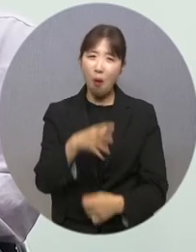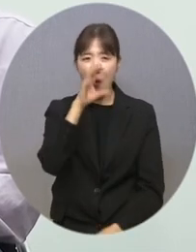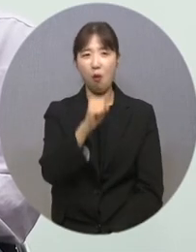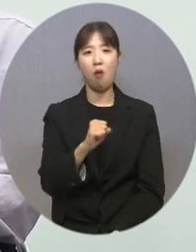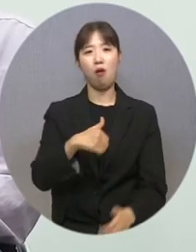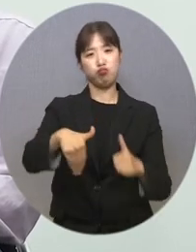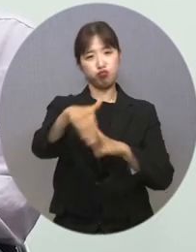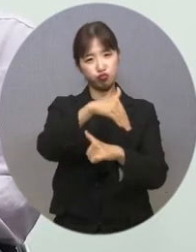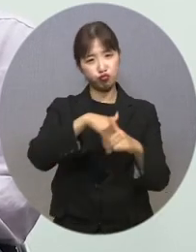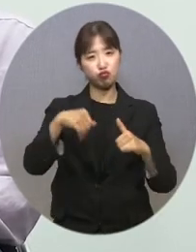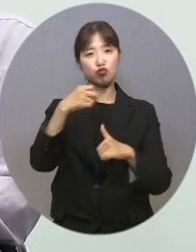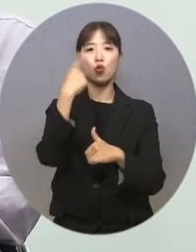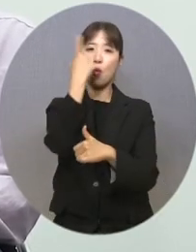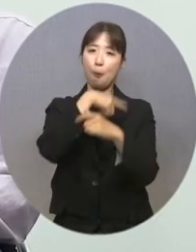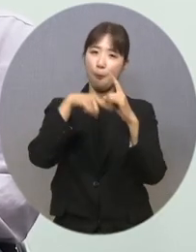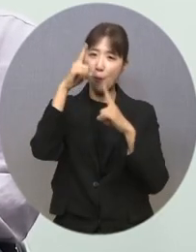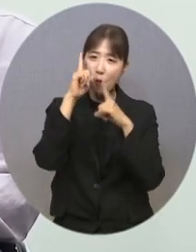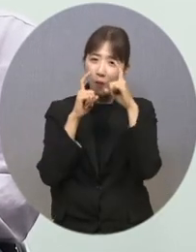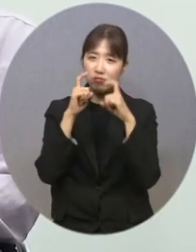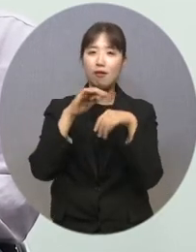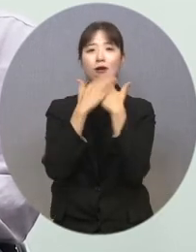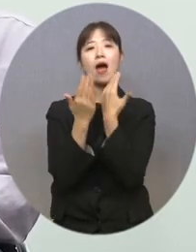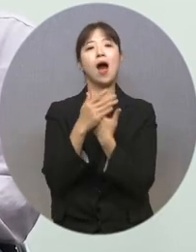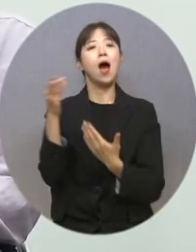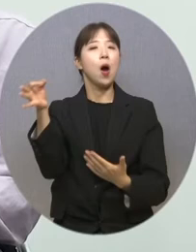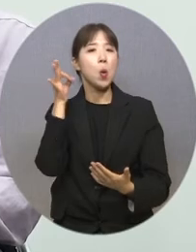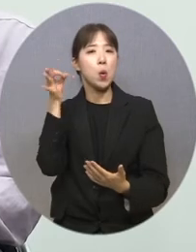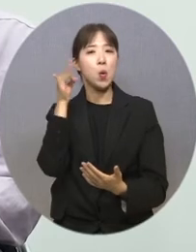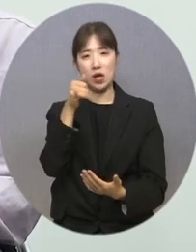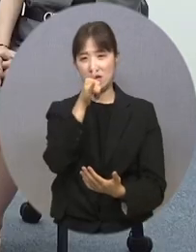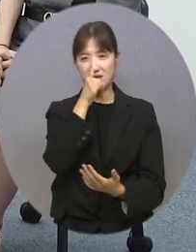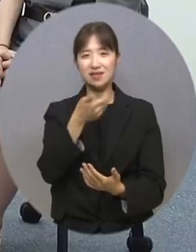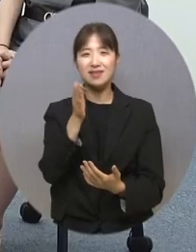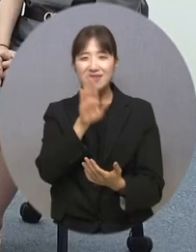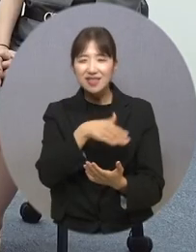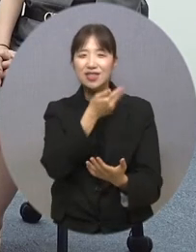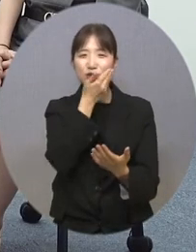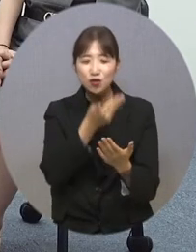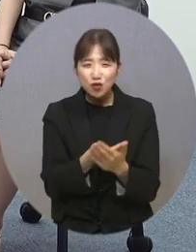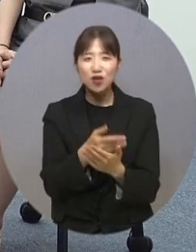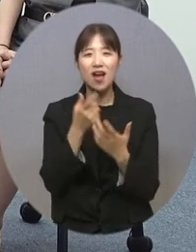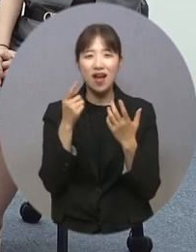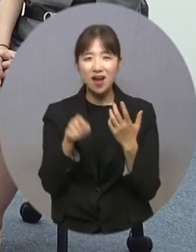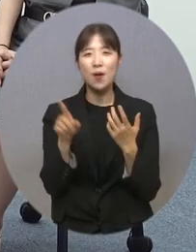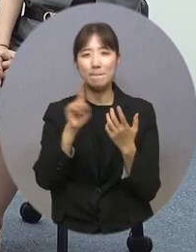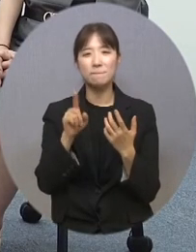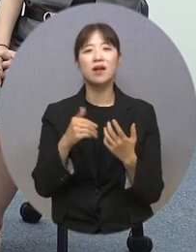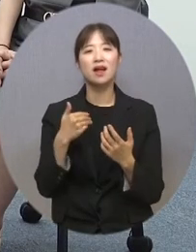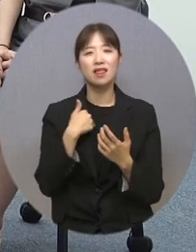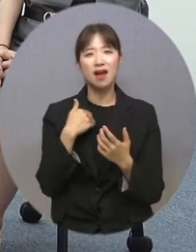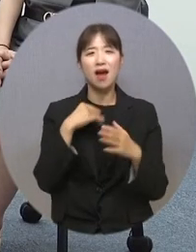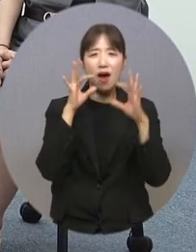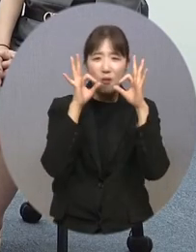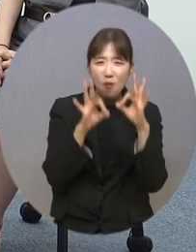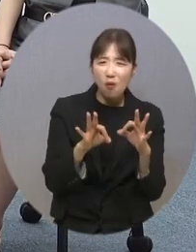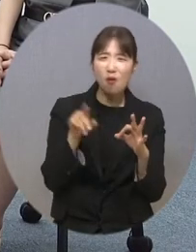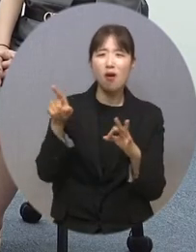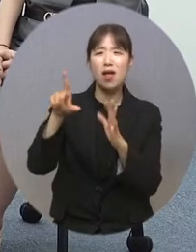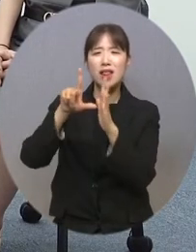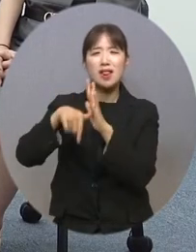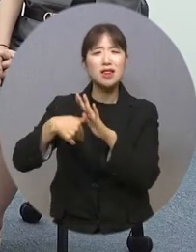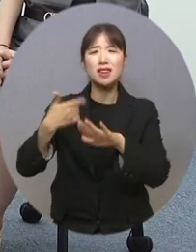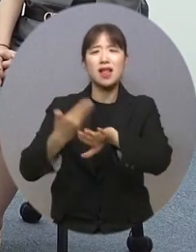분위기나 표정까지 4 이걸 이러니까 4 중요한 거는 말씀을 드렸다시피 제가 보는걸 제때 못 보는 것도